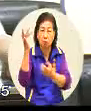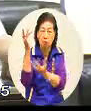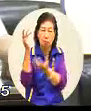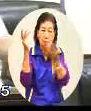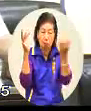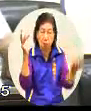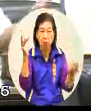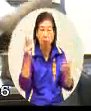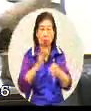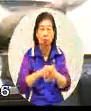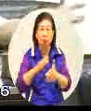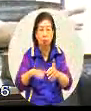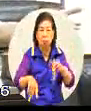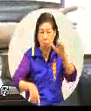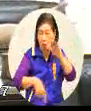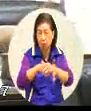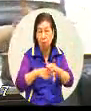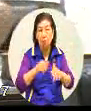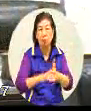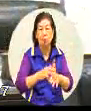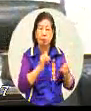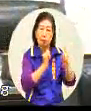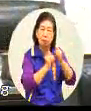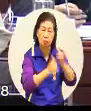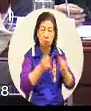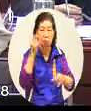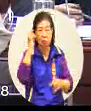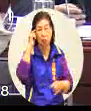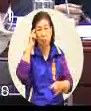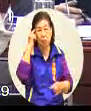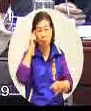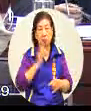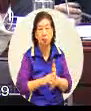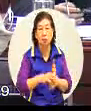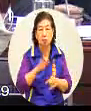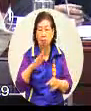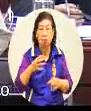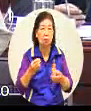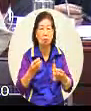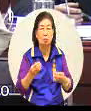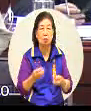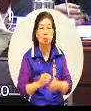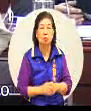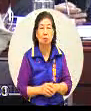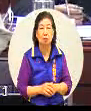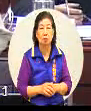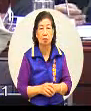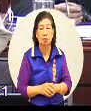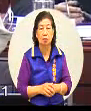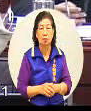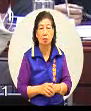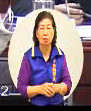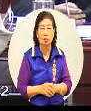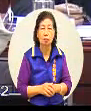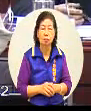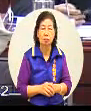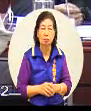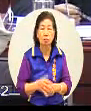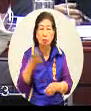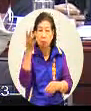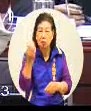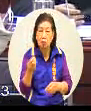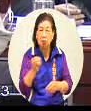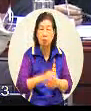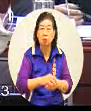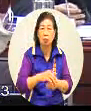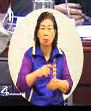啊，是不是安尼？做一个民意调查，好唔好？ 这个无违反民意啦，好，少数人的意见， 你听 定，爱尊